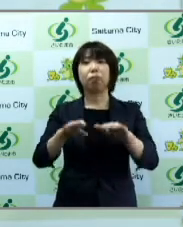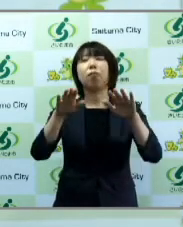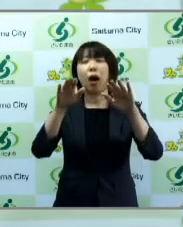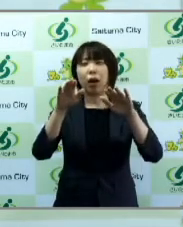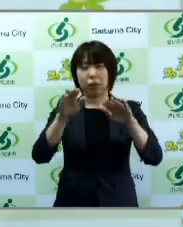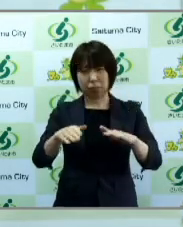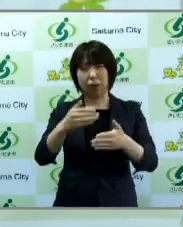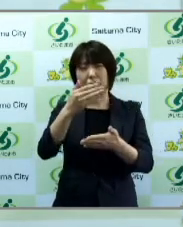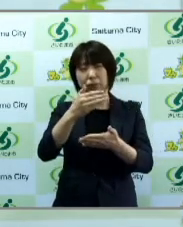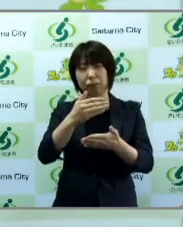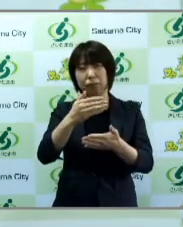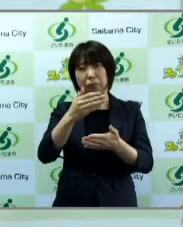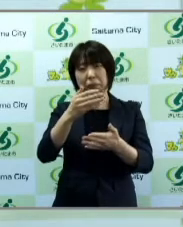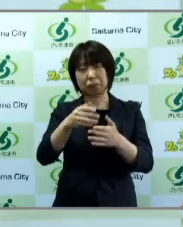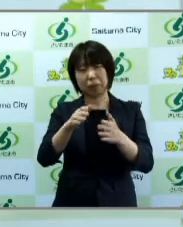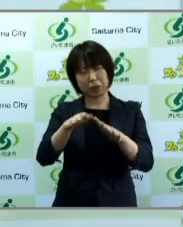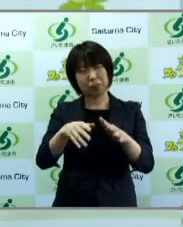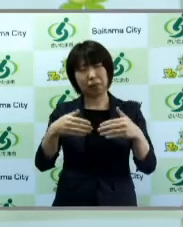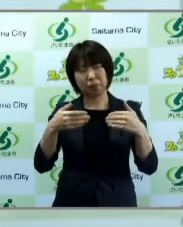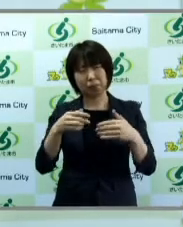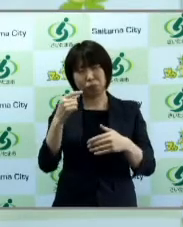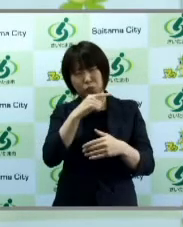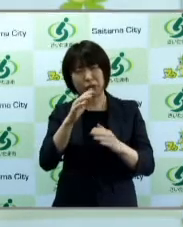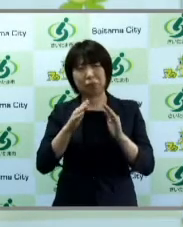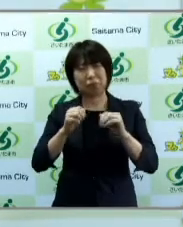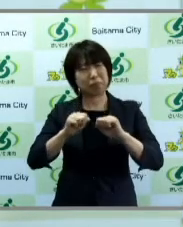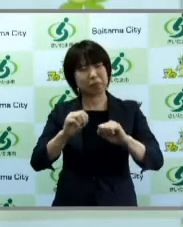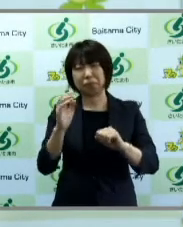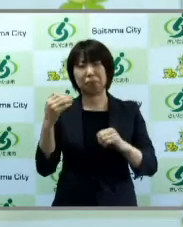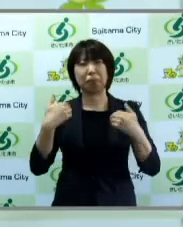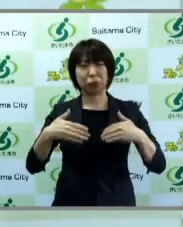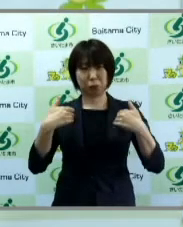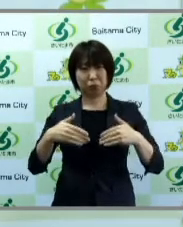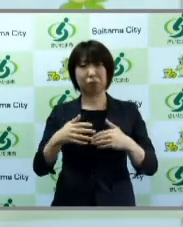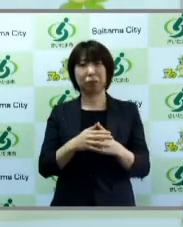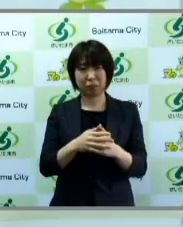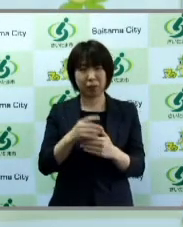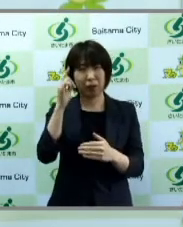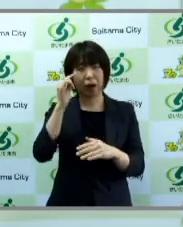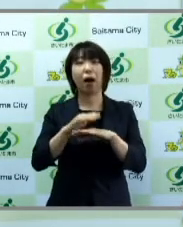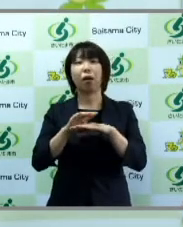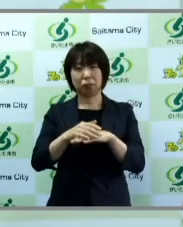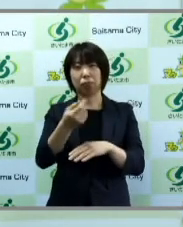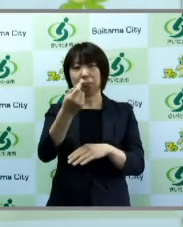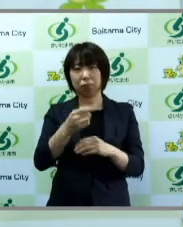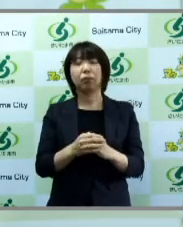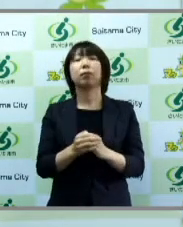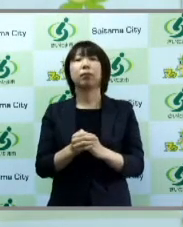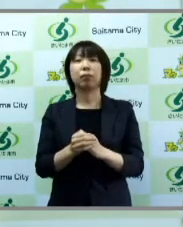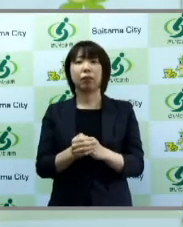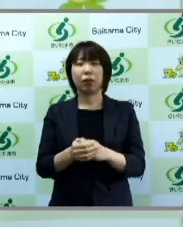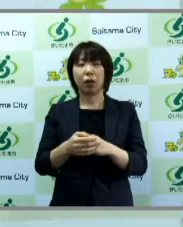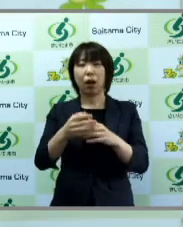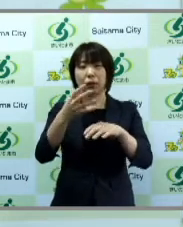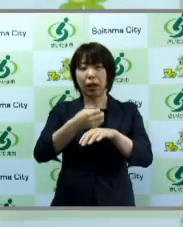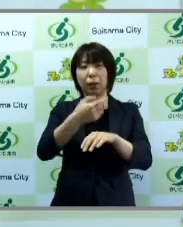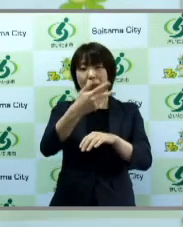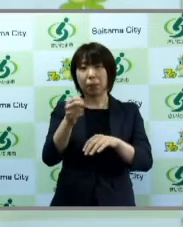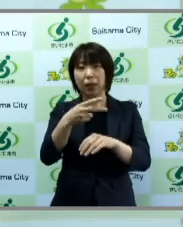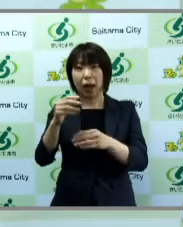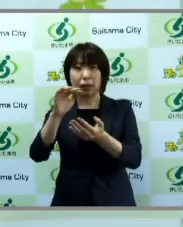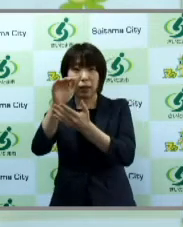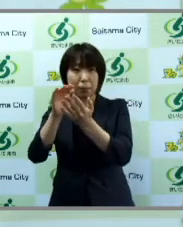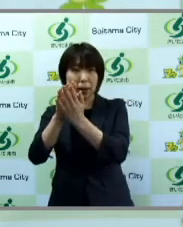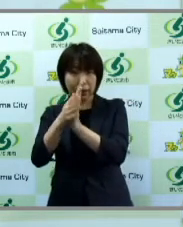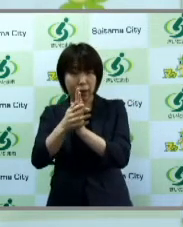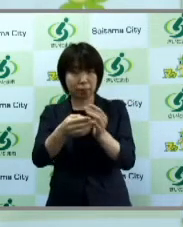再考する必要もあるのではないかということですが、市長の考え方として、埼玉市、埼玉県内には来てほしくないという考えがある